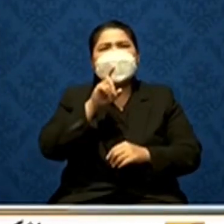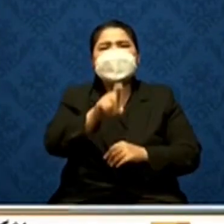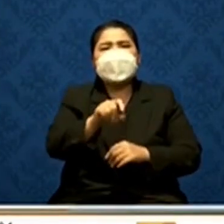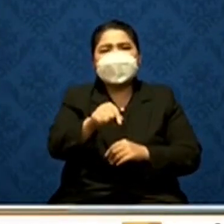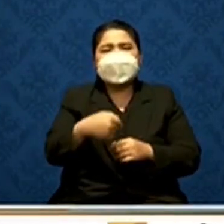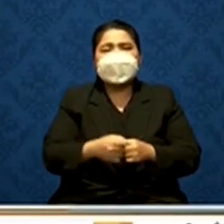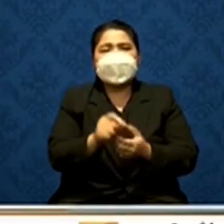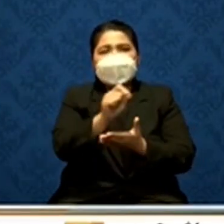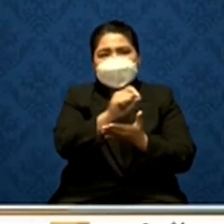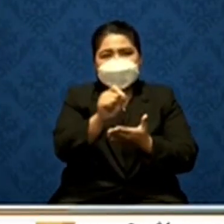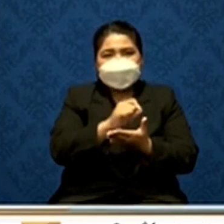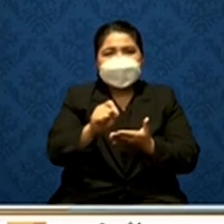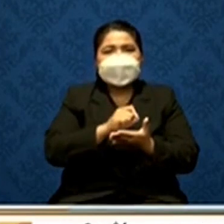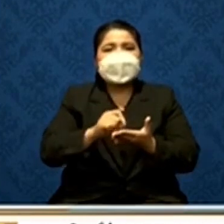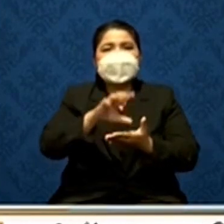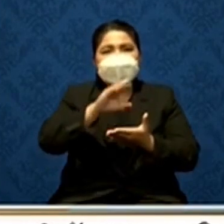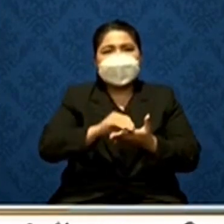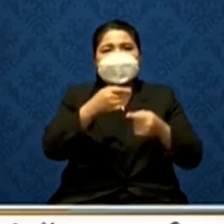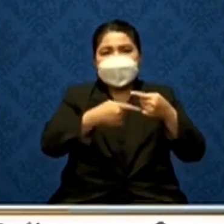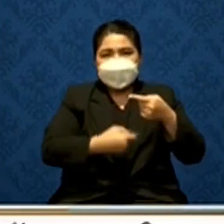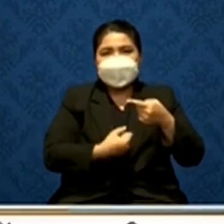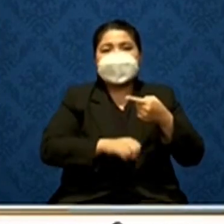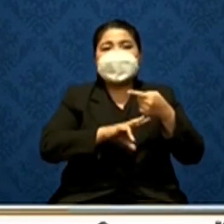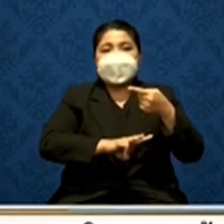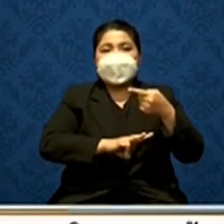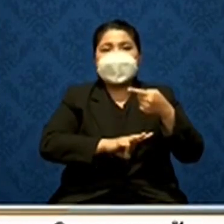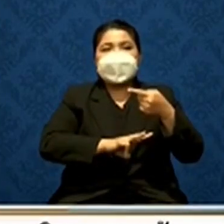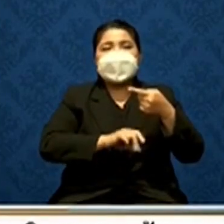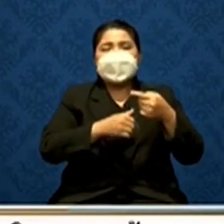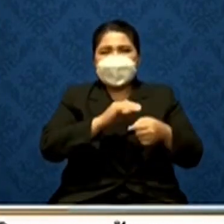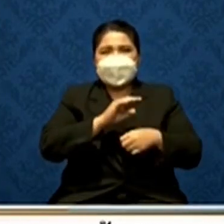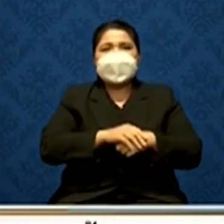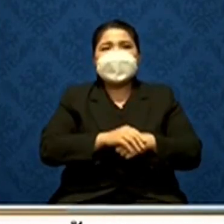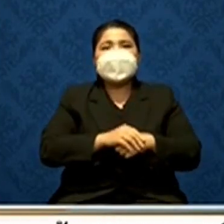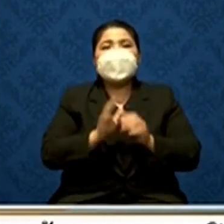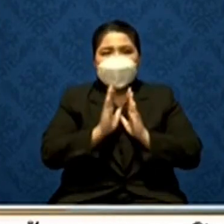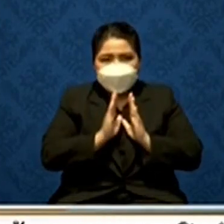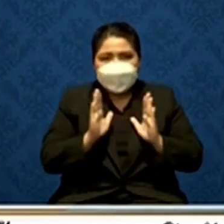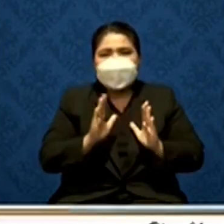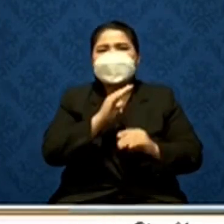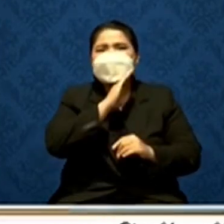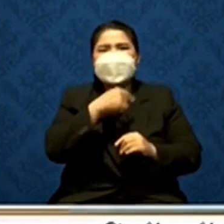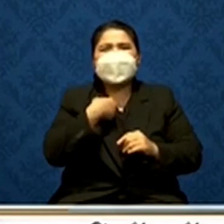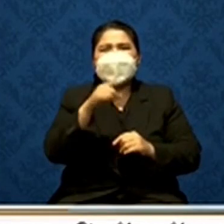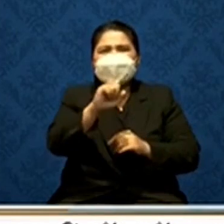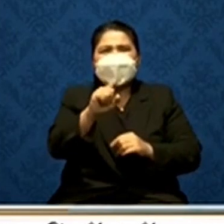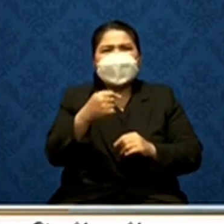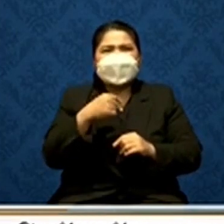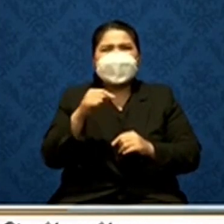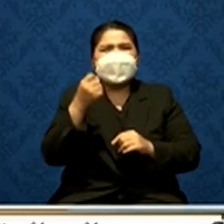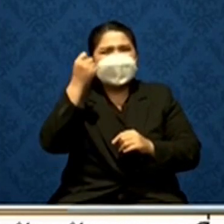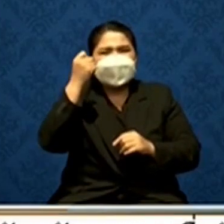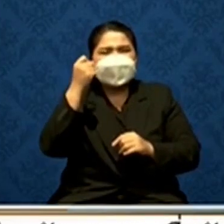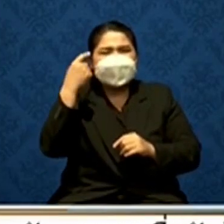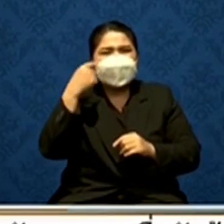านได้ลิดไว้ก็ขอขบคณครัท่ลดไว้ 17 ประเด็น ในประเด็นไหนที่ทานทราบทสามารถตบได้เลยครับเมื่สะครู่ในประเด็น